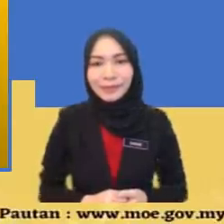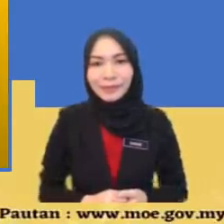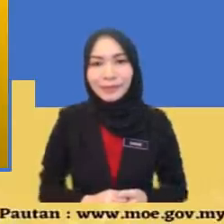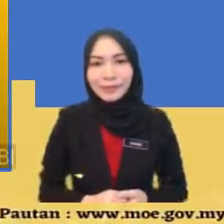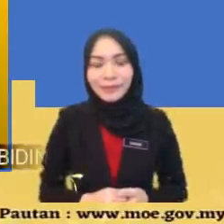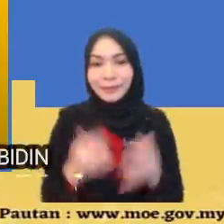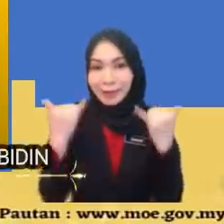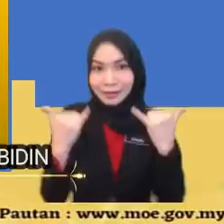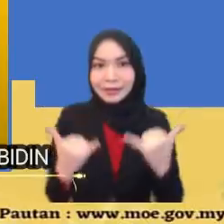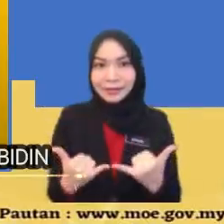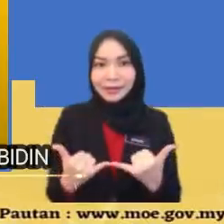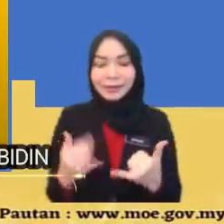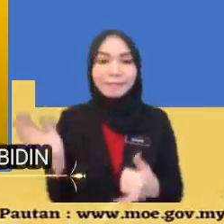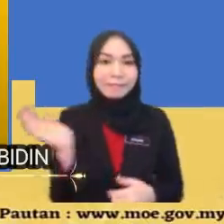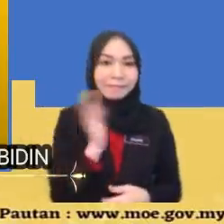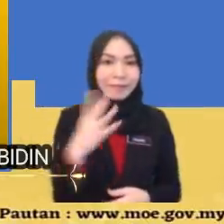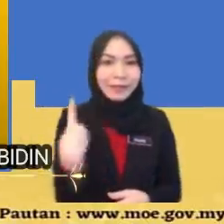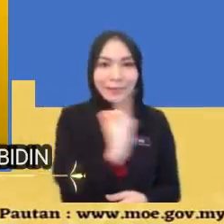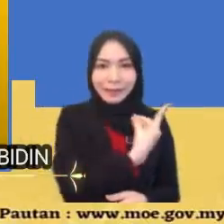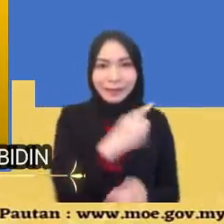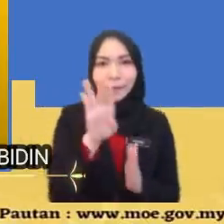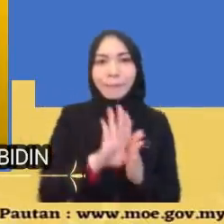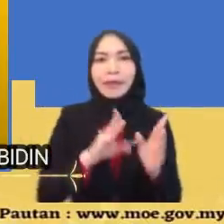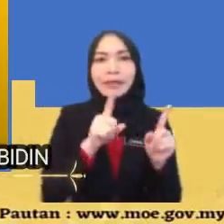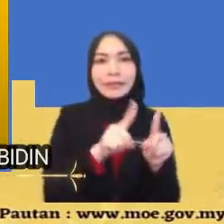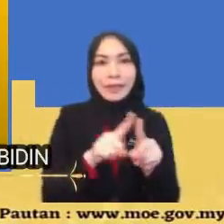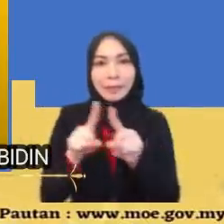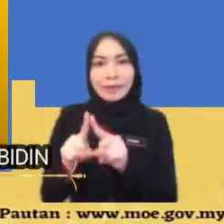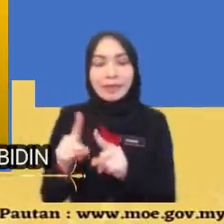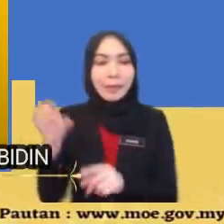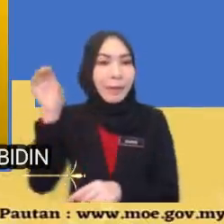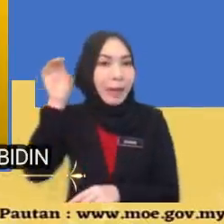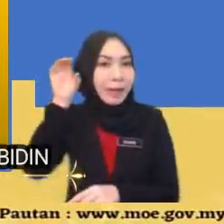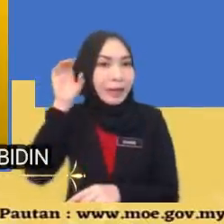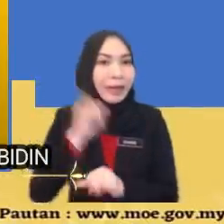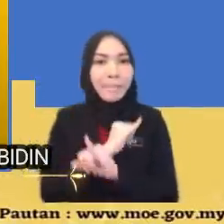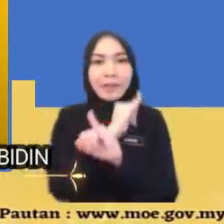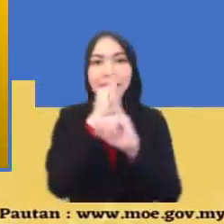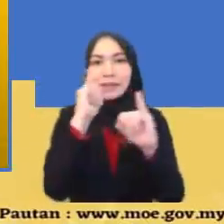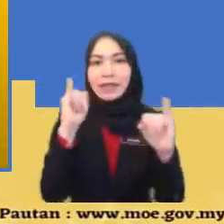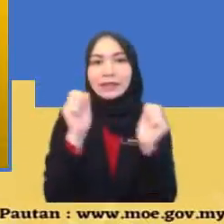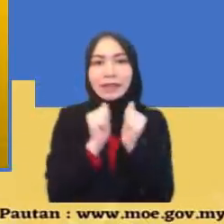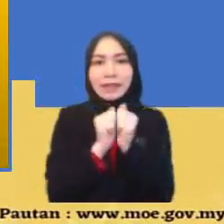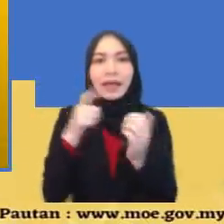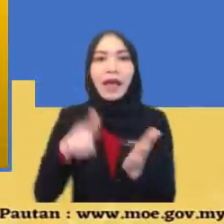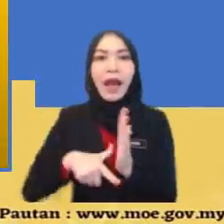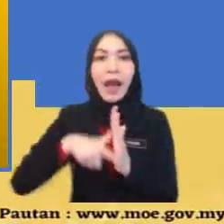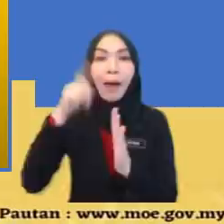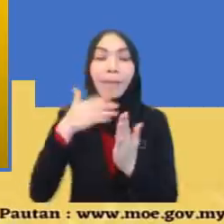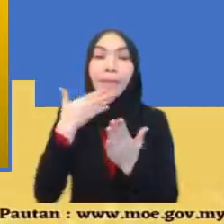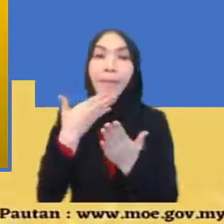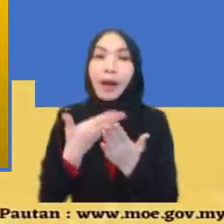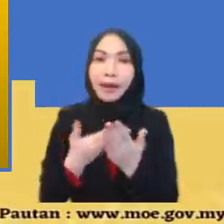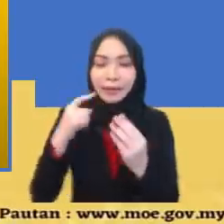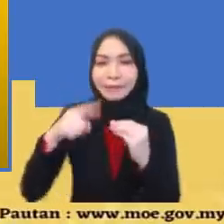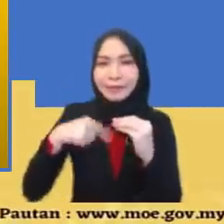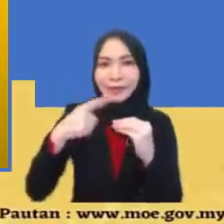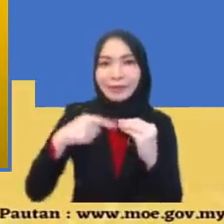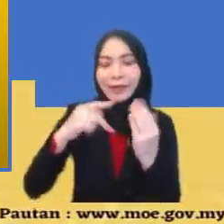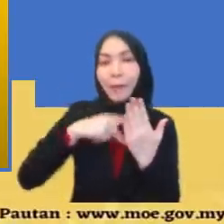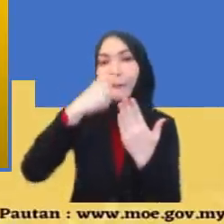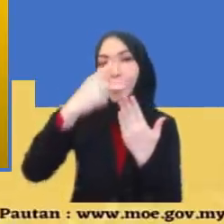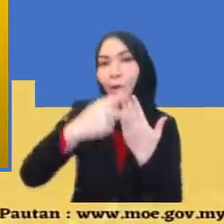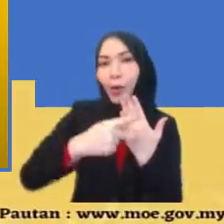sekali Baiklah kita bersama-sama mendengar penjelasan yang lebih terperinci mengenai program pemetaan